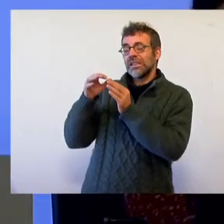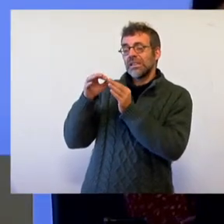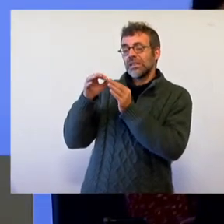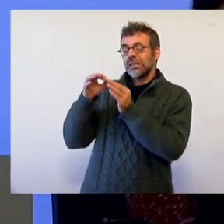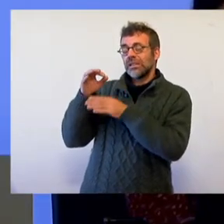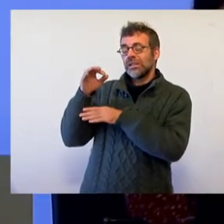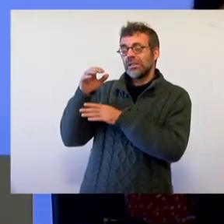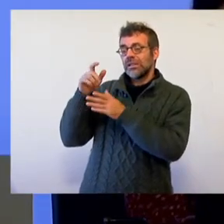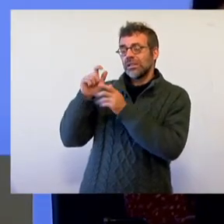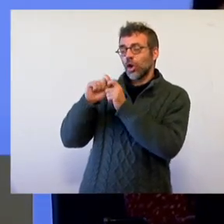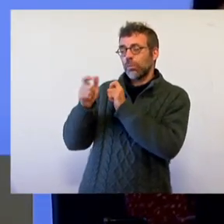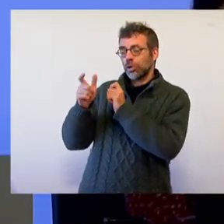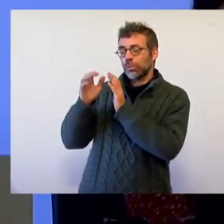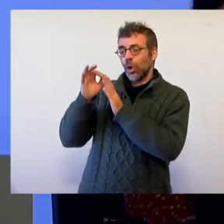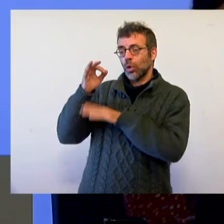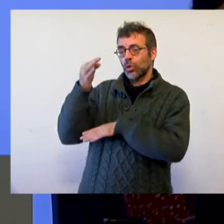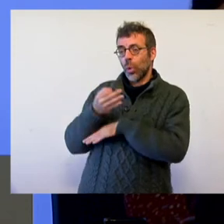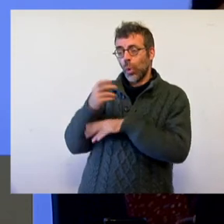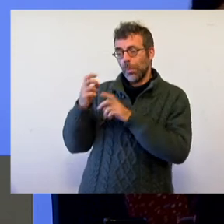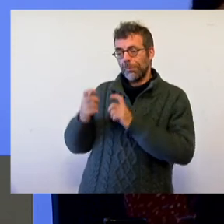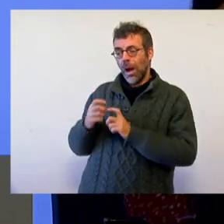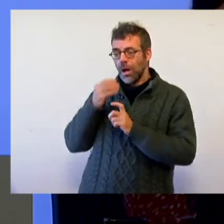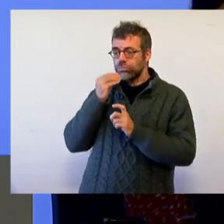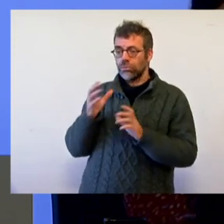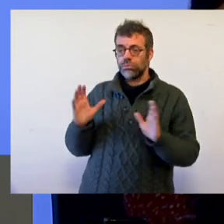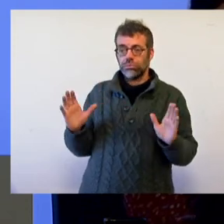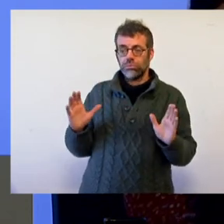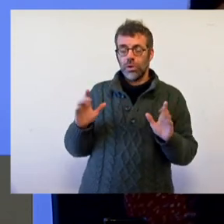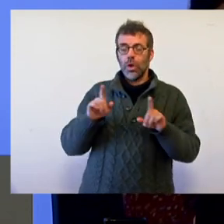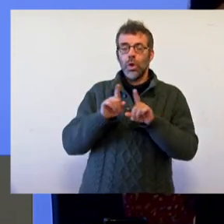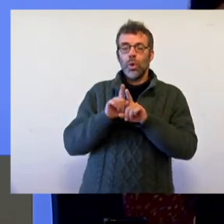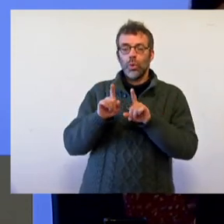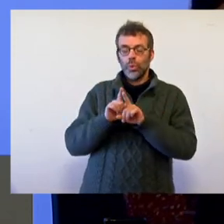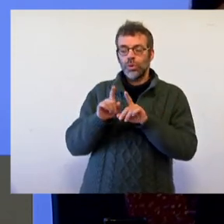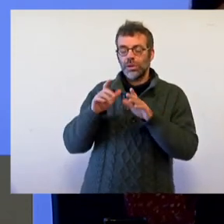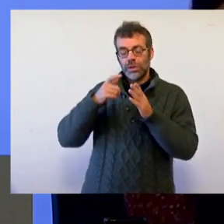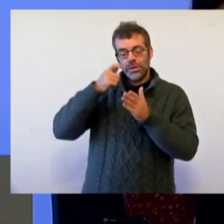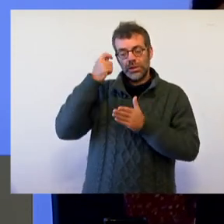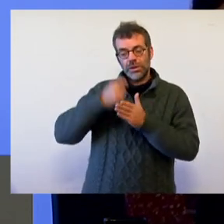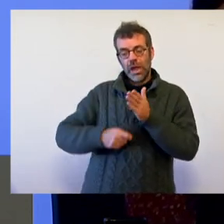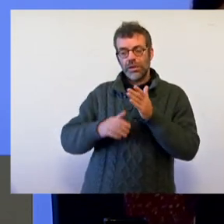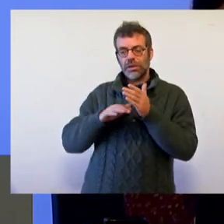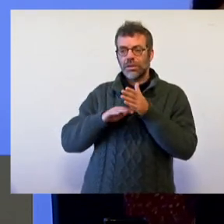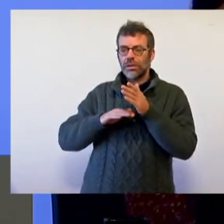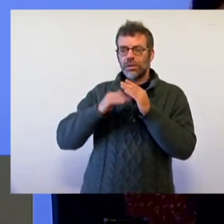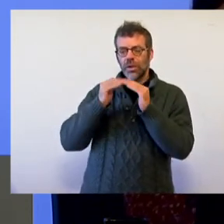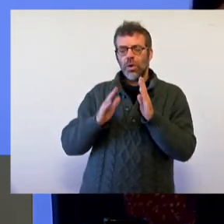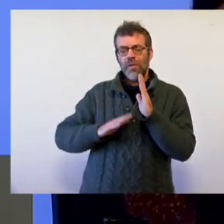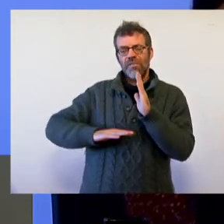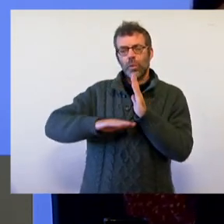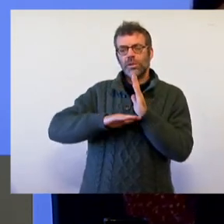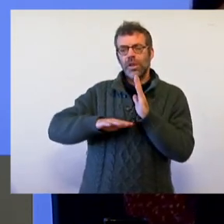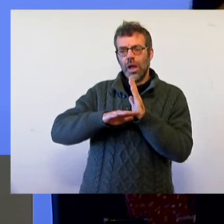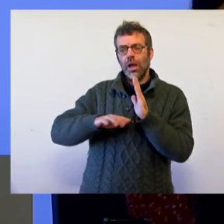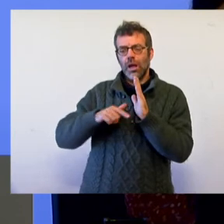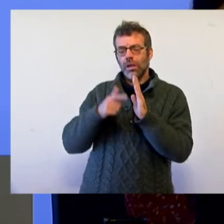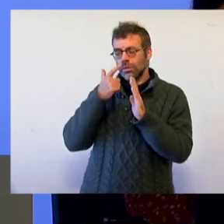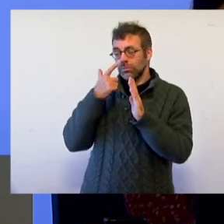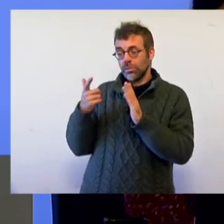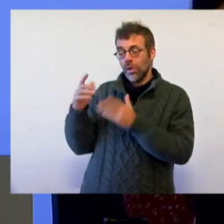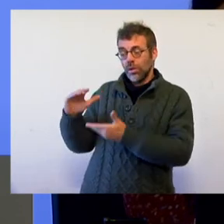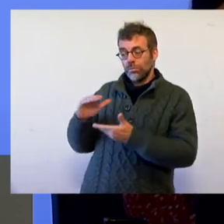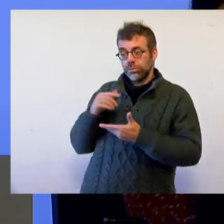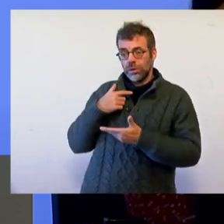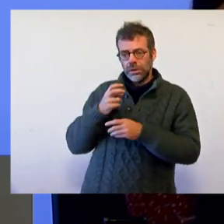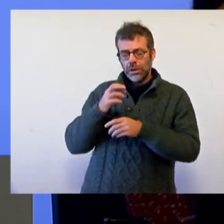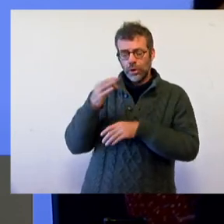fiscalité, de la taxe foncière, c'est sur celle-là qui est la principale à la ville de Montpellier, stabilité